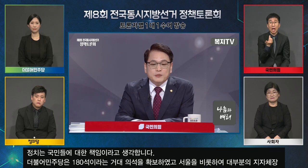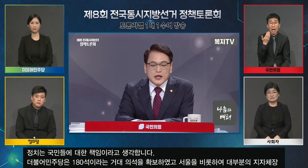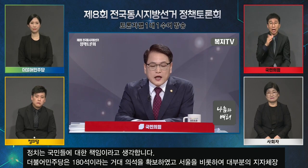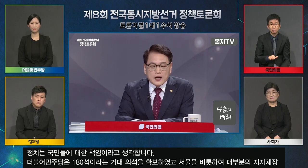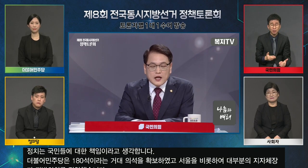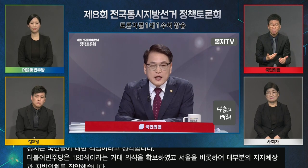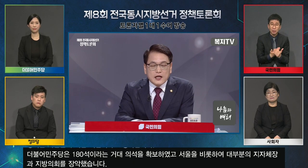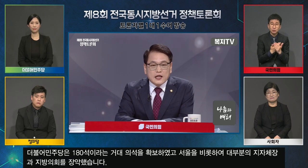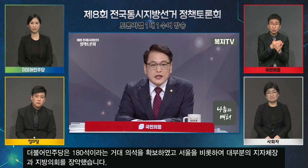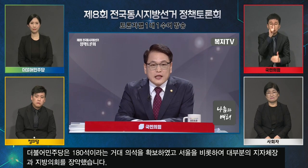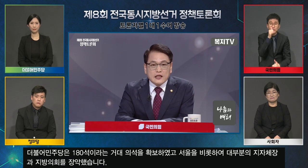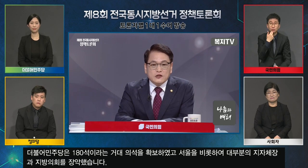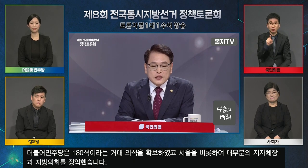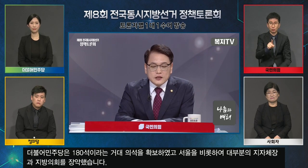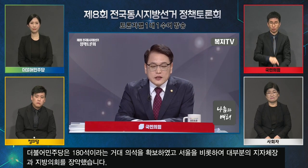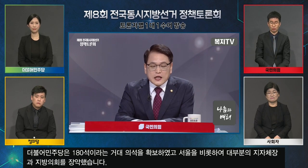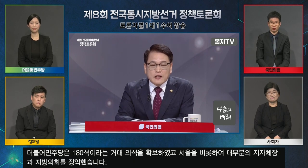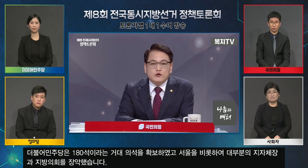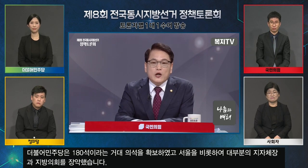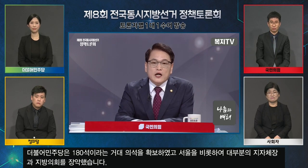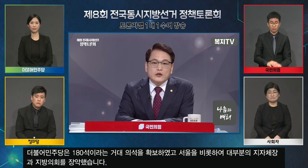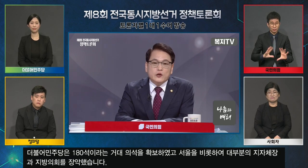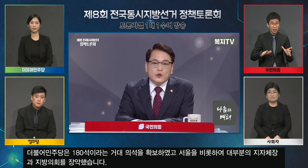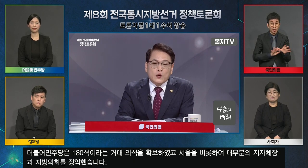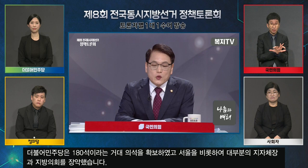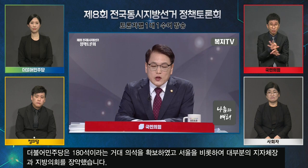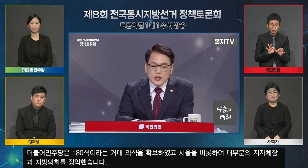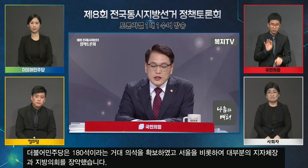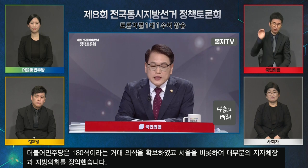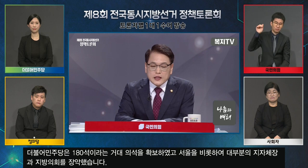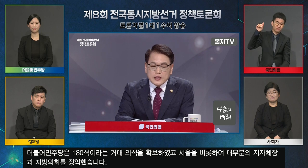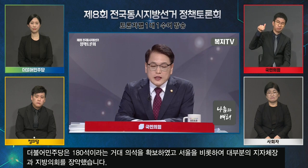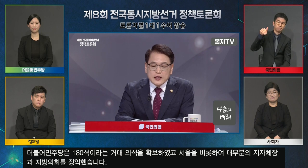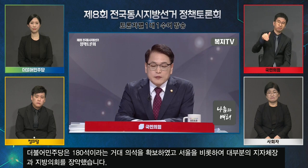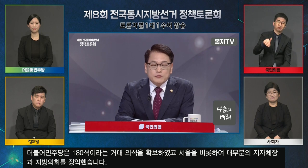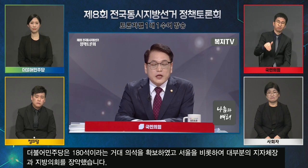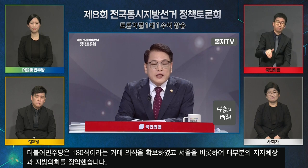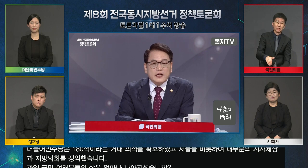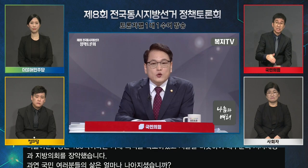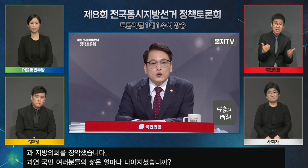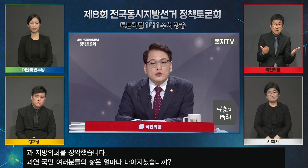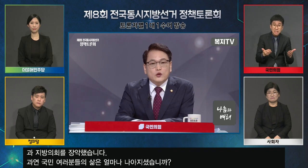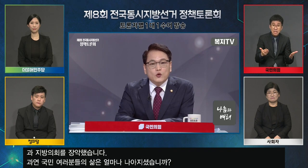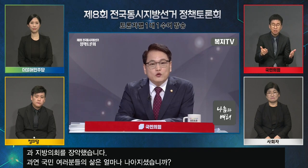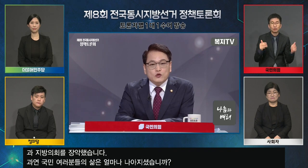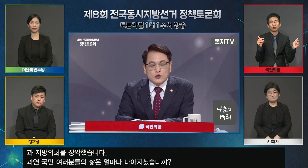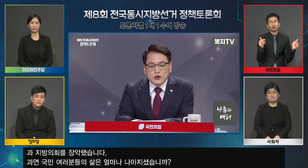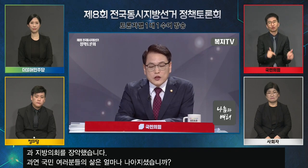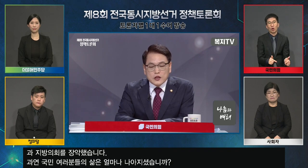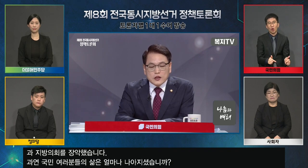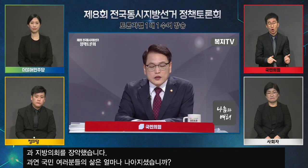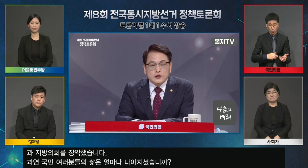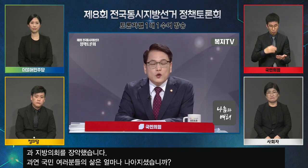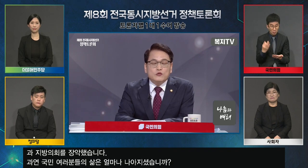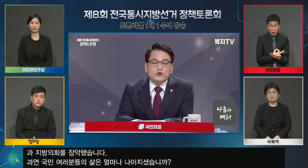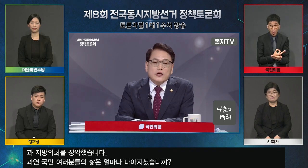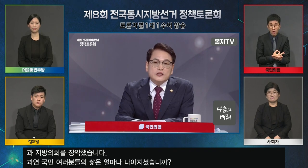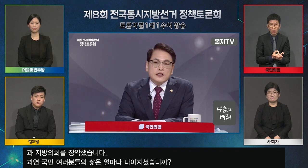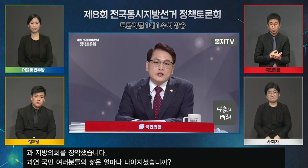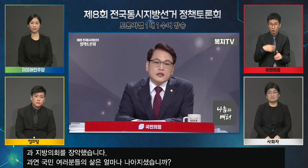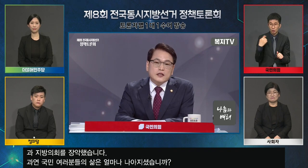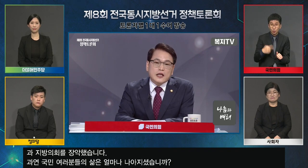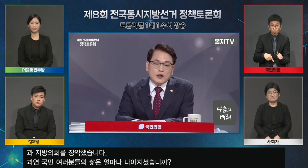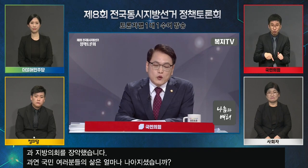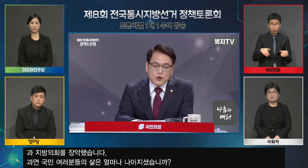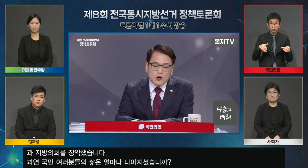나아지셨습니까? 나라 경제는 갈수록 악화되었고 일자리뿐만 아니라 소득, 교육, 의료, 문화